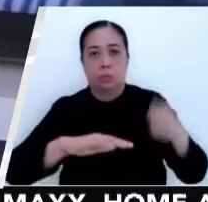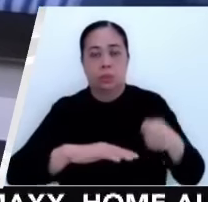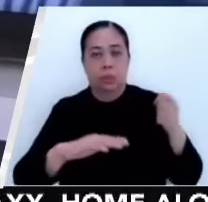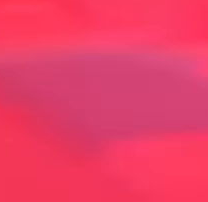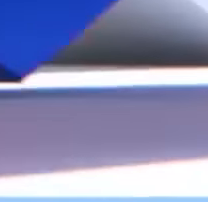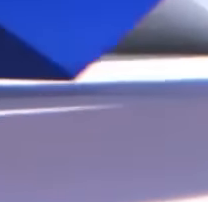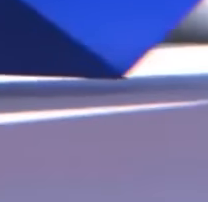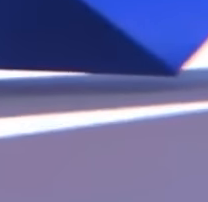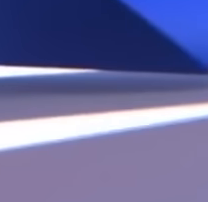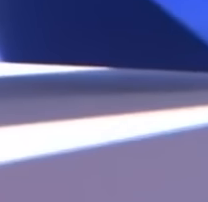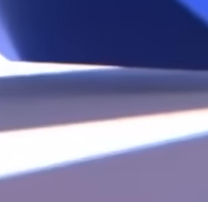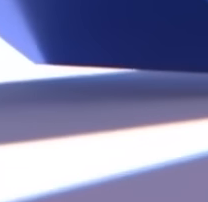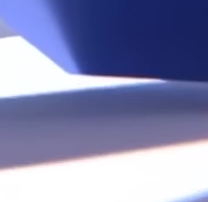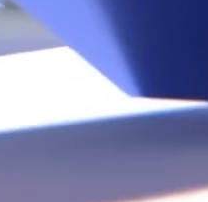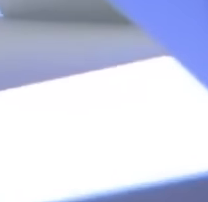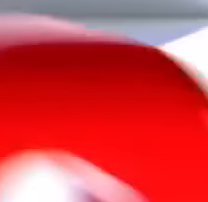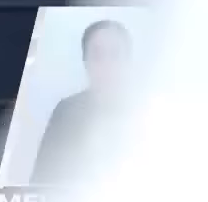Mark Salazar.